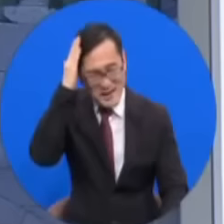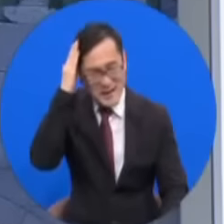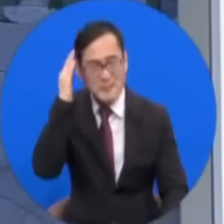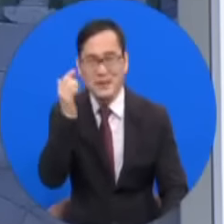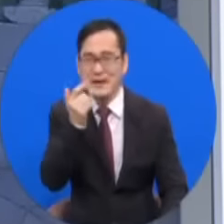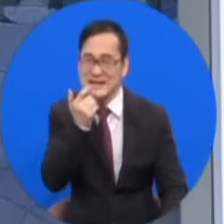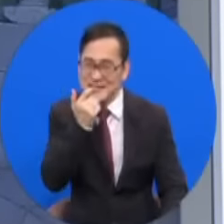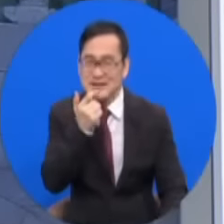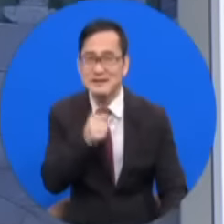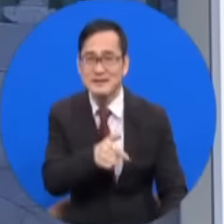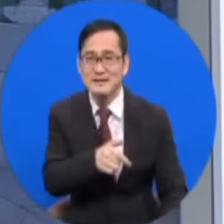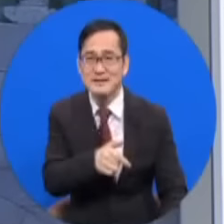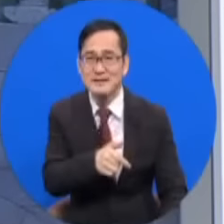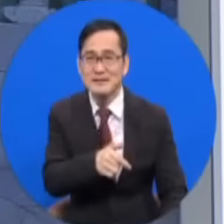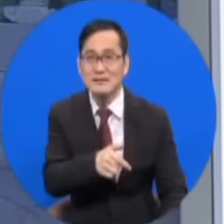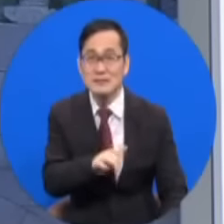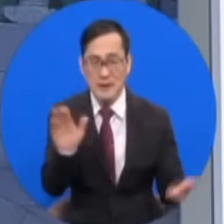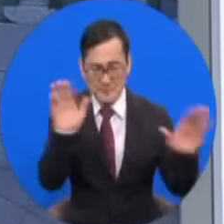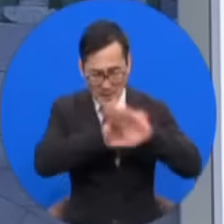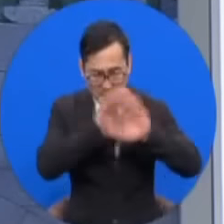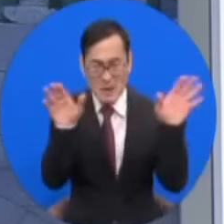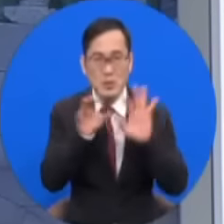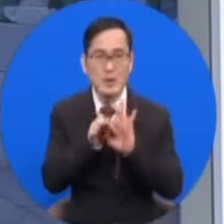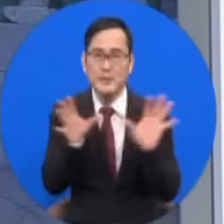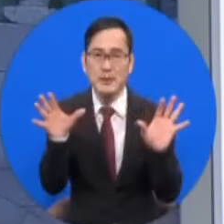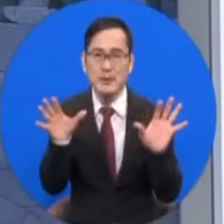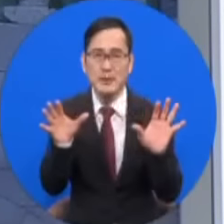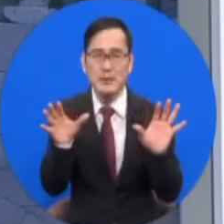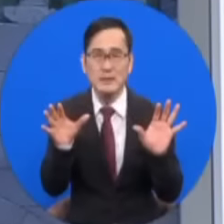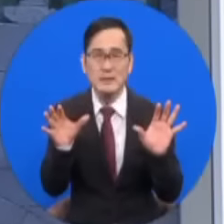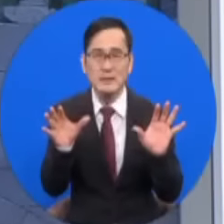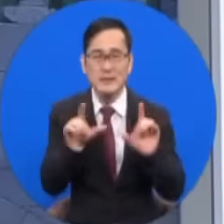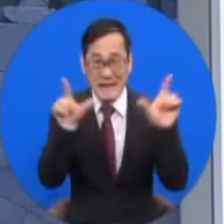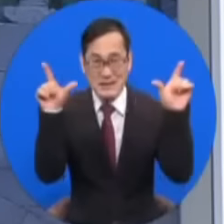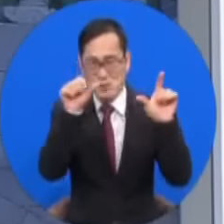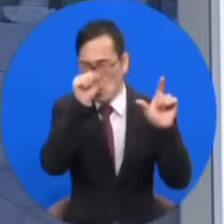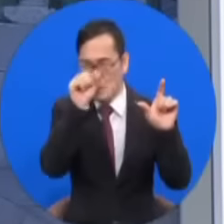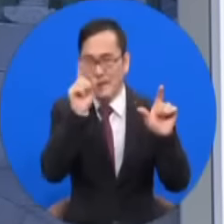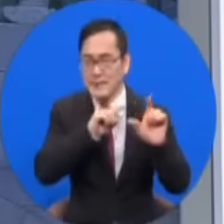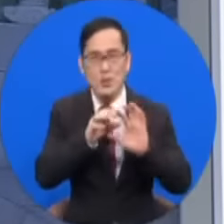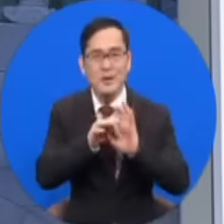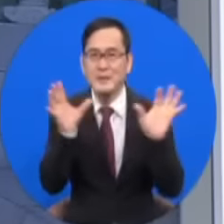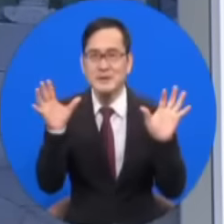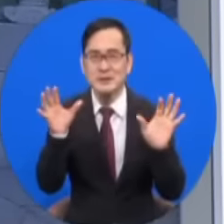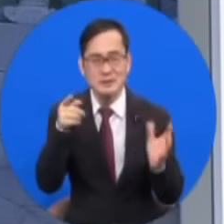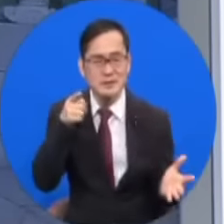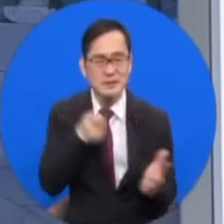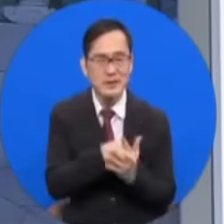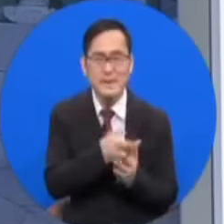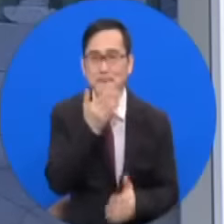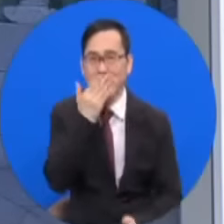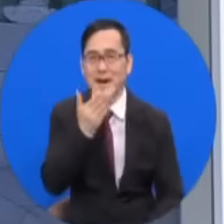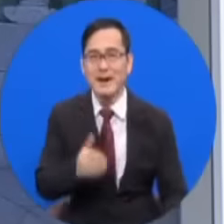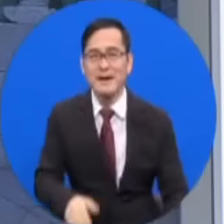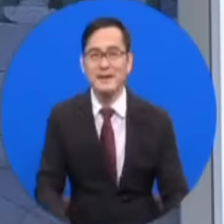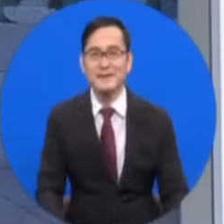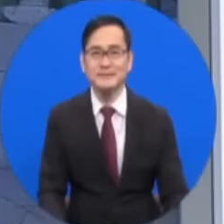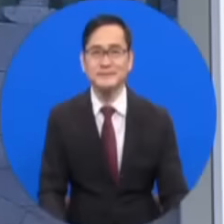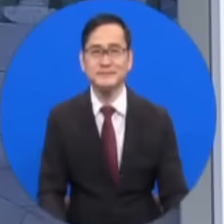그런데이 위성의 장점은 주간이 야간이 날씨가 좋건 흐리든 관계없이 이렇게 선명하게 포착을 할 수 있다라는 최대 장점이